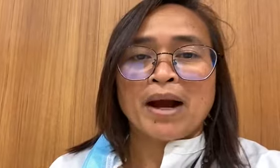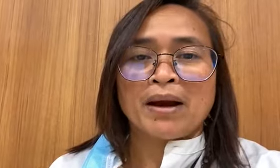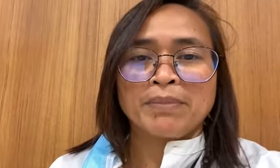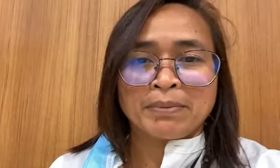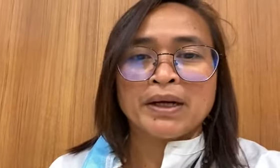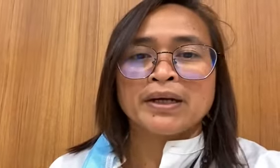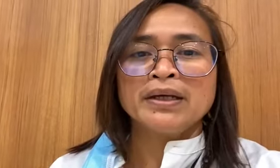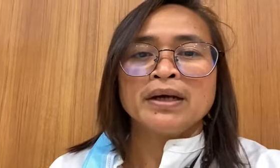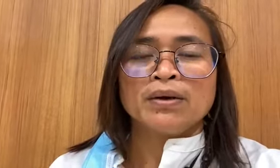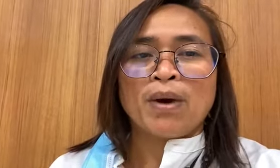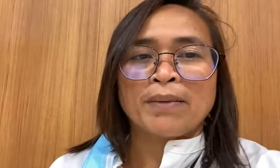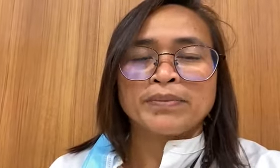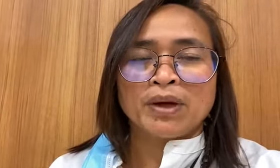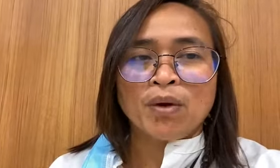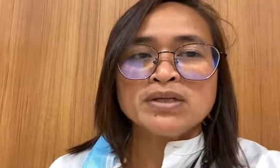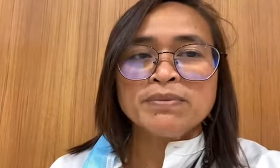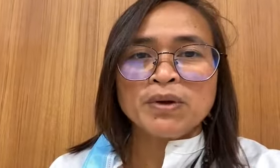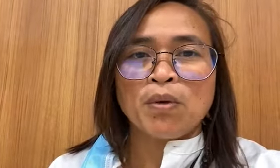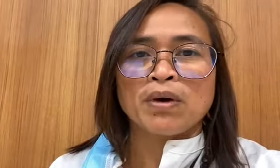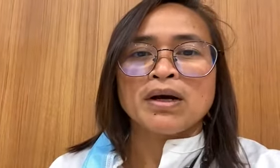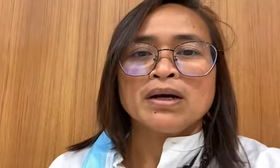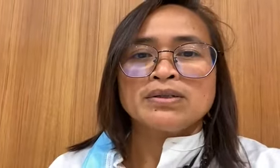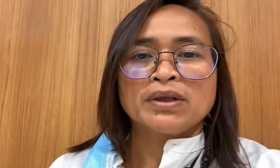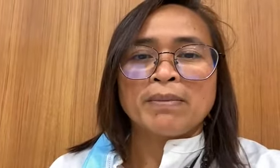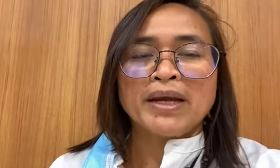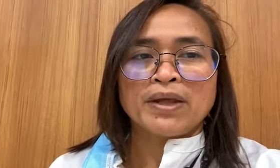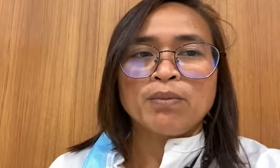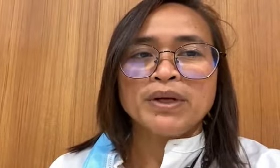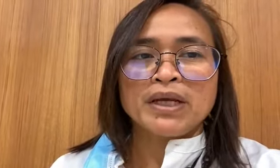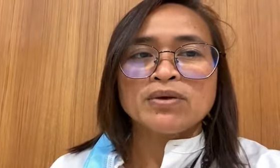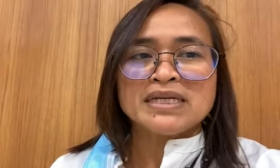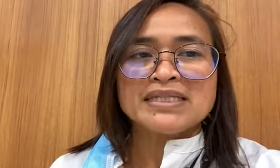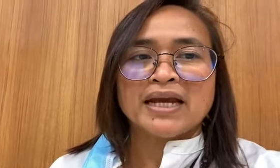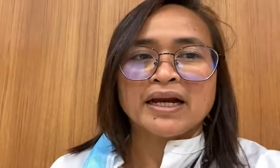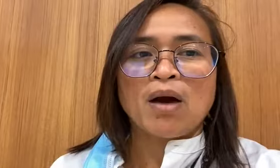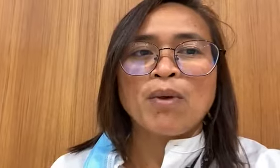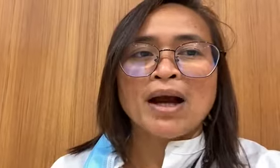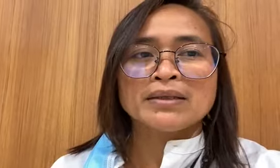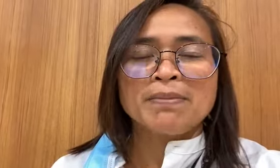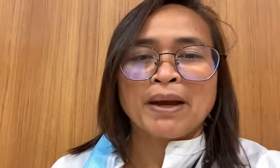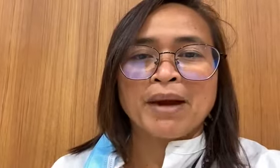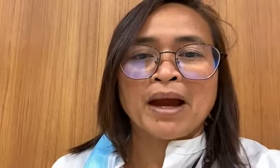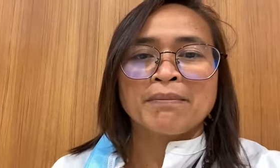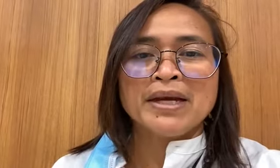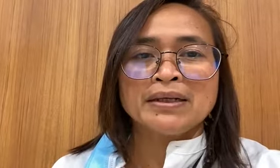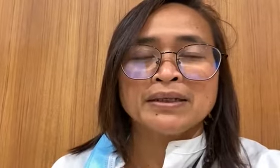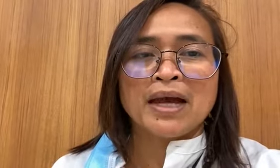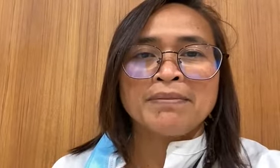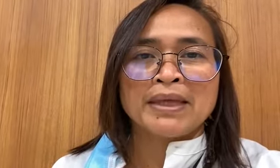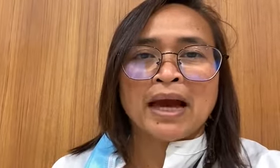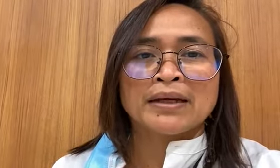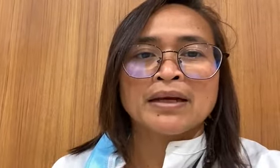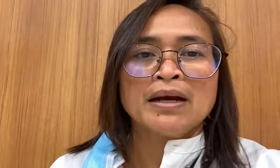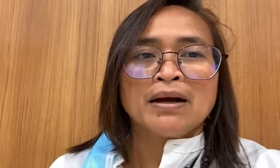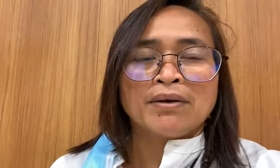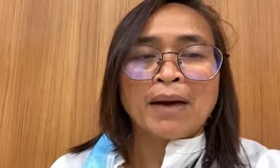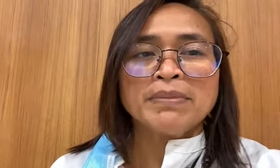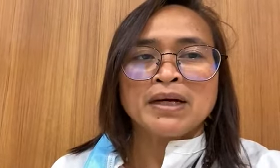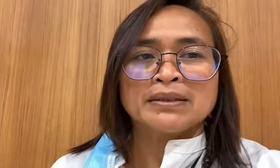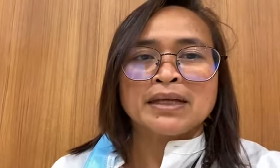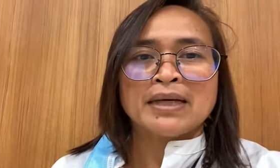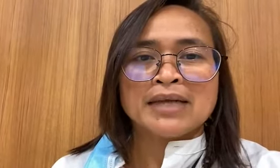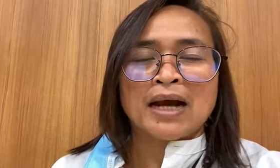ออกมาเปิดเผยความเกี่ยวข้องเชื่อมโยงจนทำให้นายกรัฐมนตรีต้องชี้แจงนะคะว่าที่ผ่านมาไม่เคยได้มีการ